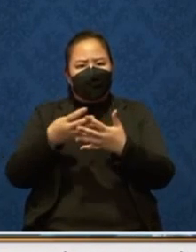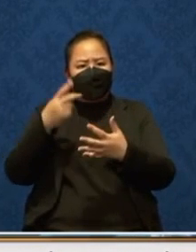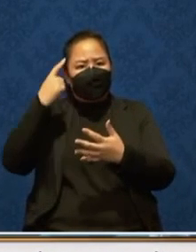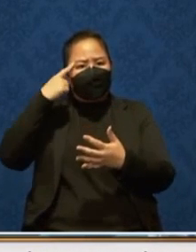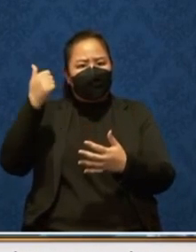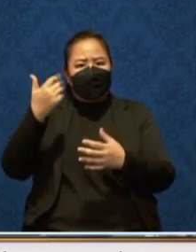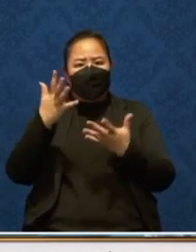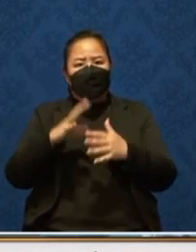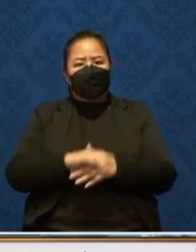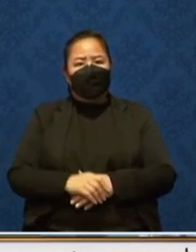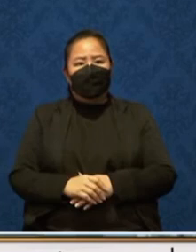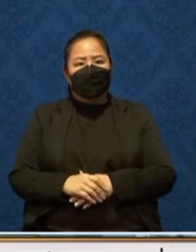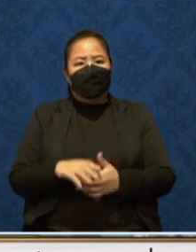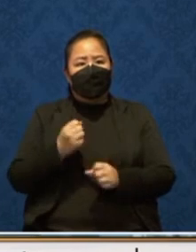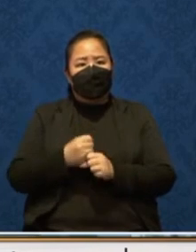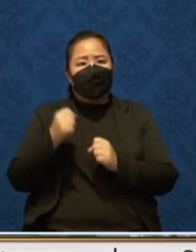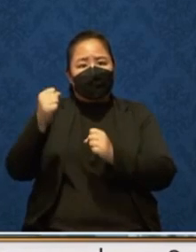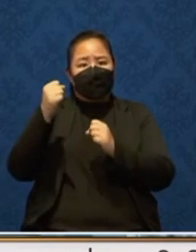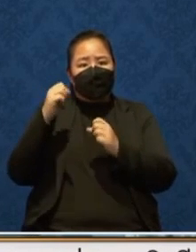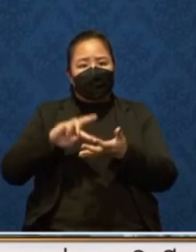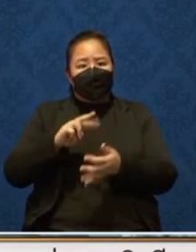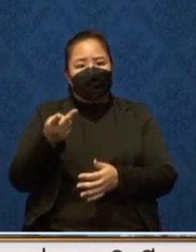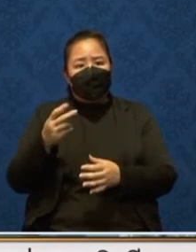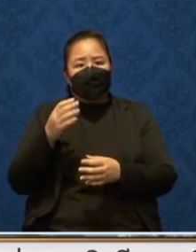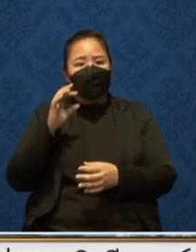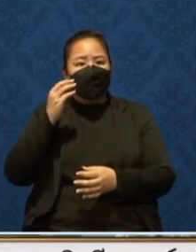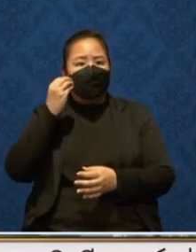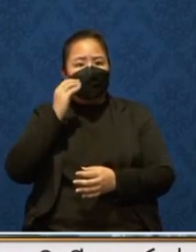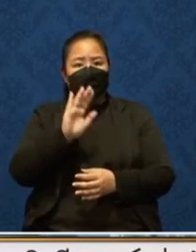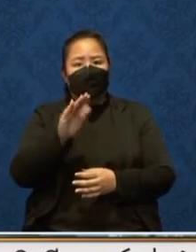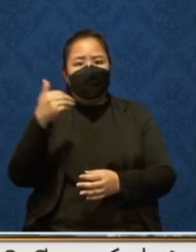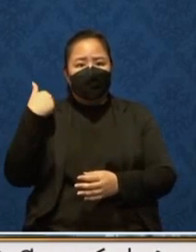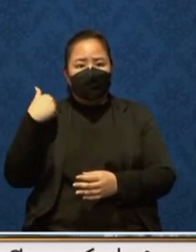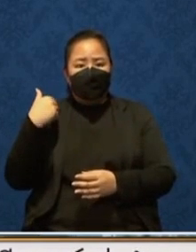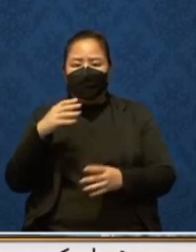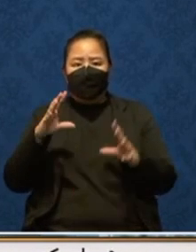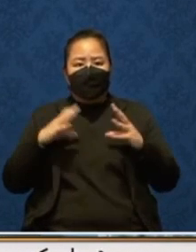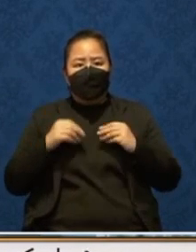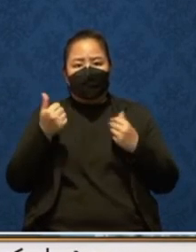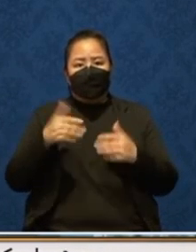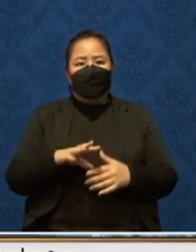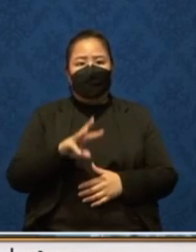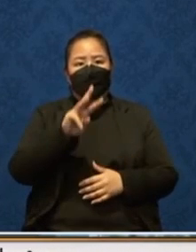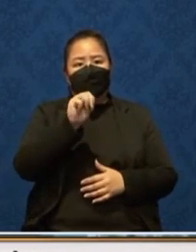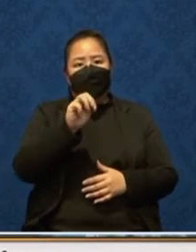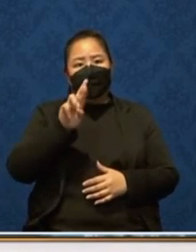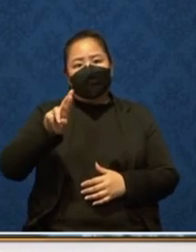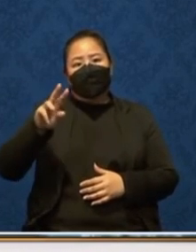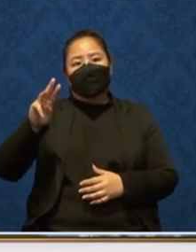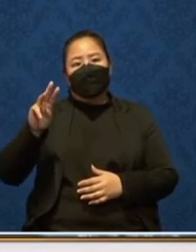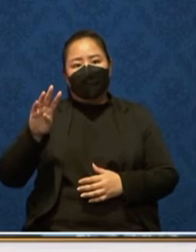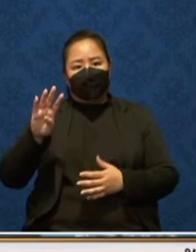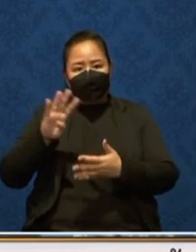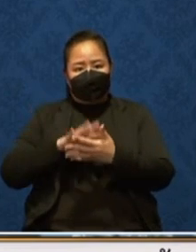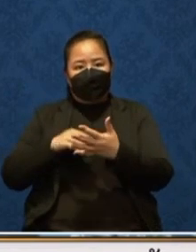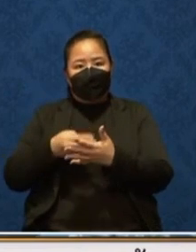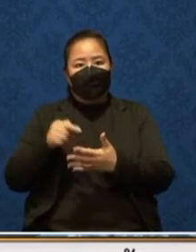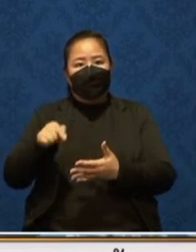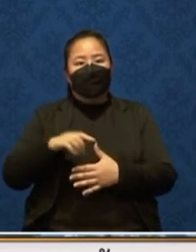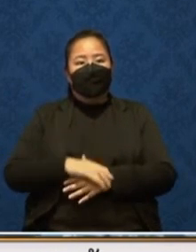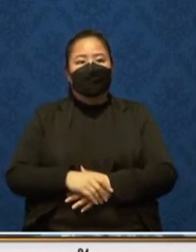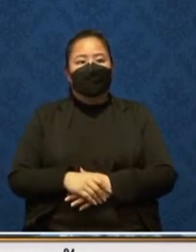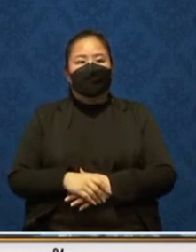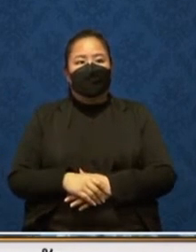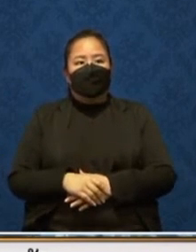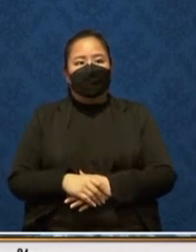ซ้ำซ้อน แล้มีควพยายามจะสลบไปบานตวเองก่อนมัยอมไมได้จิๆครับ MR Mapและนี่ต่างจากการ Cor